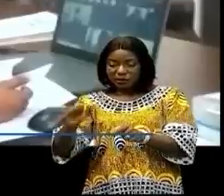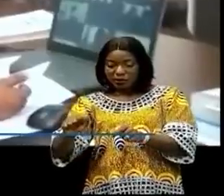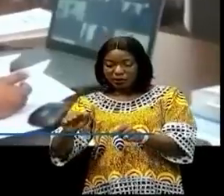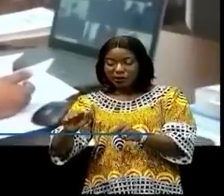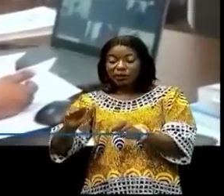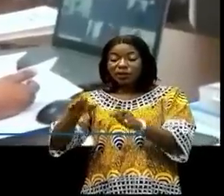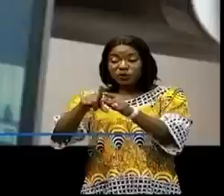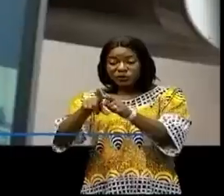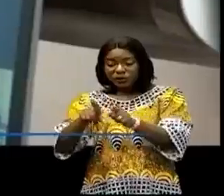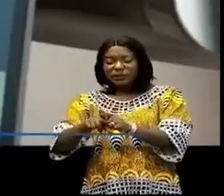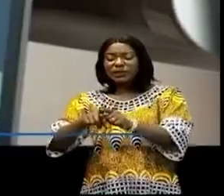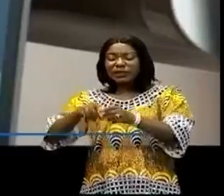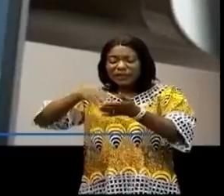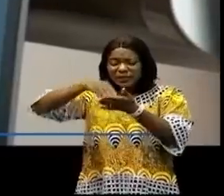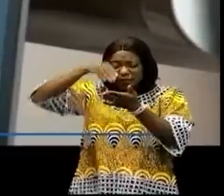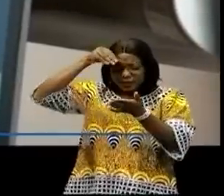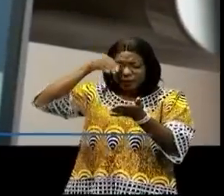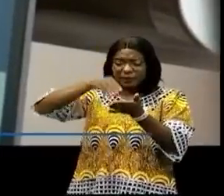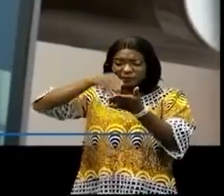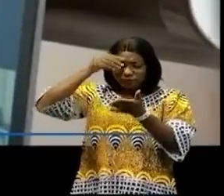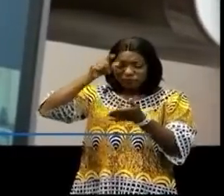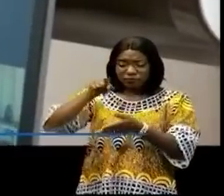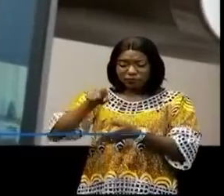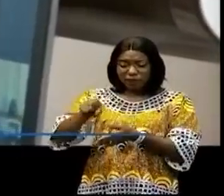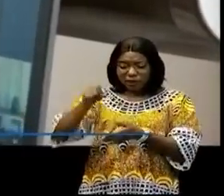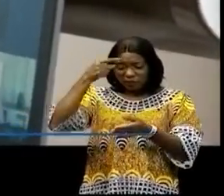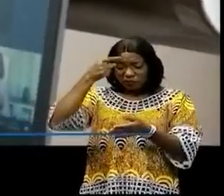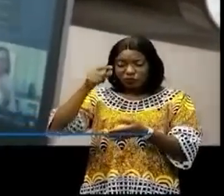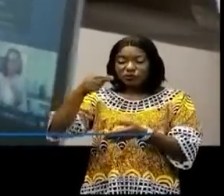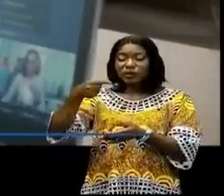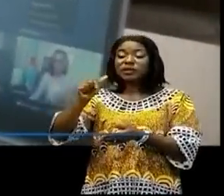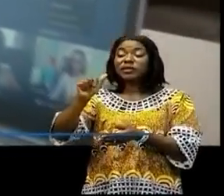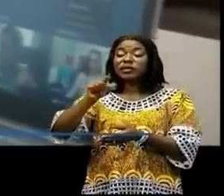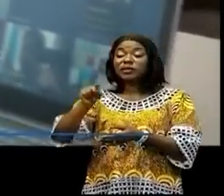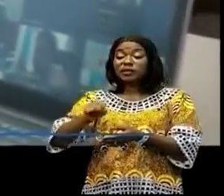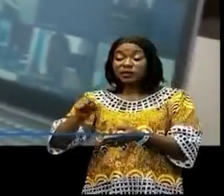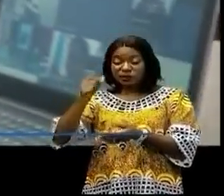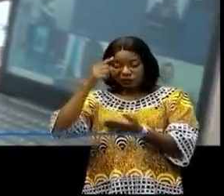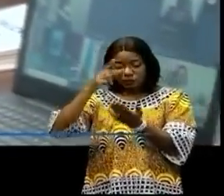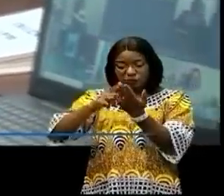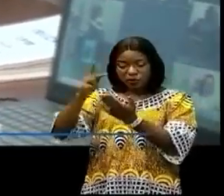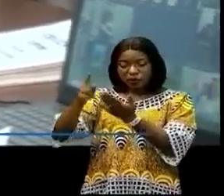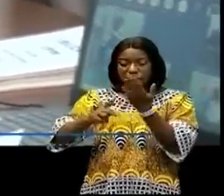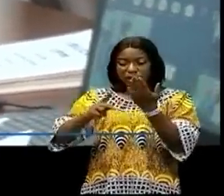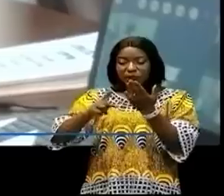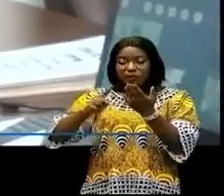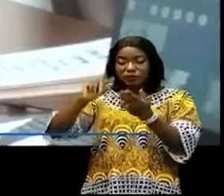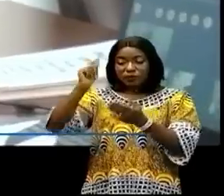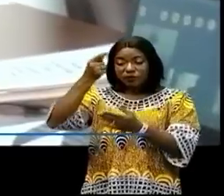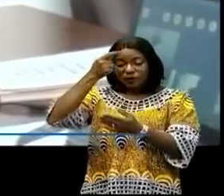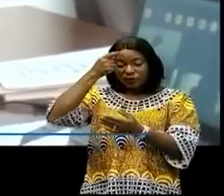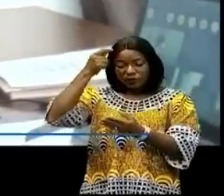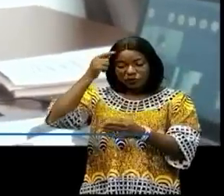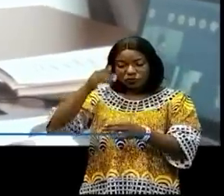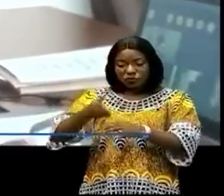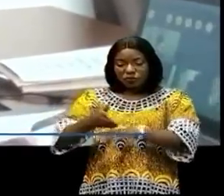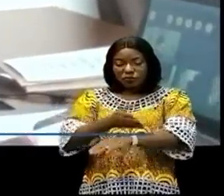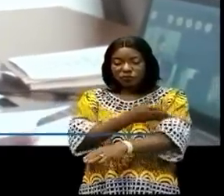étude, réalisée en exécution de l'une des actions phares du programme du gouvernement, axée sur l'augmentation de la